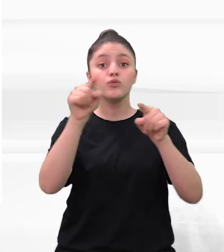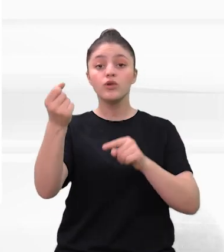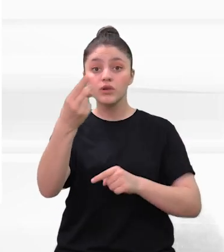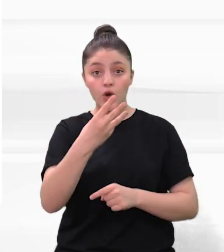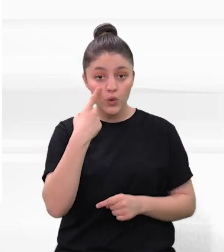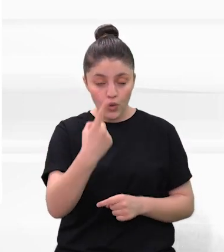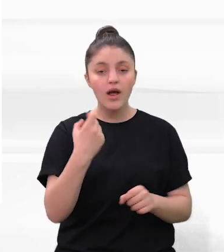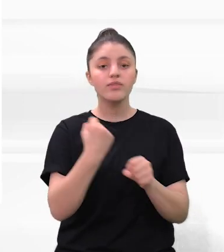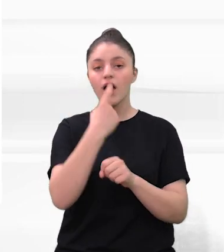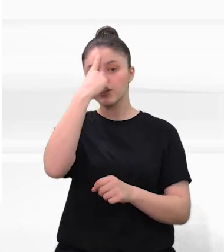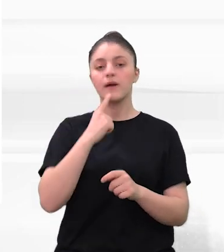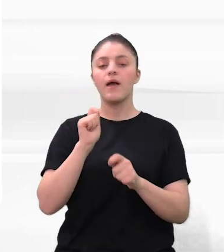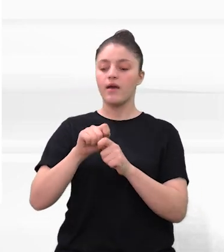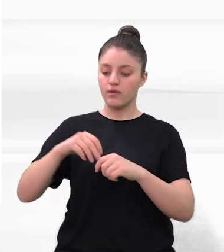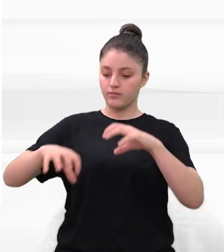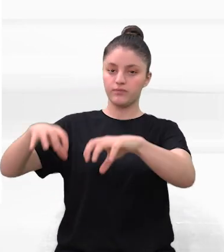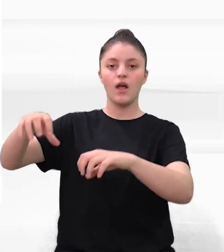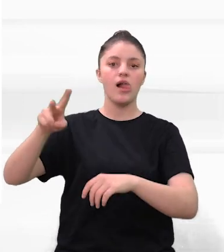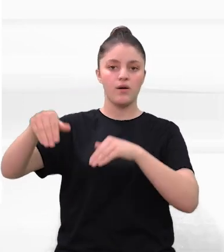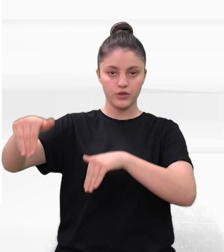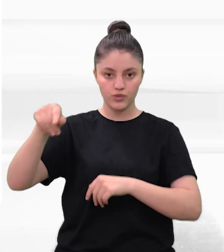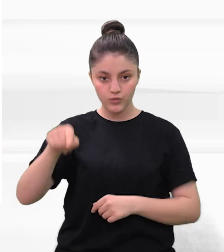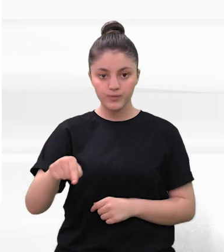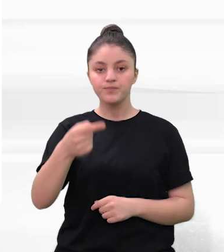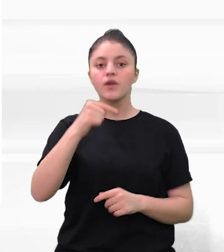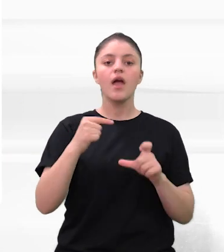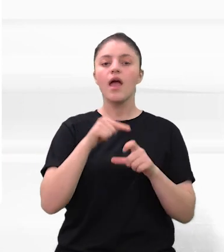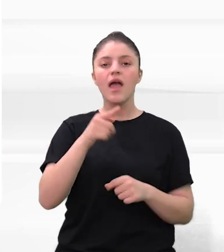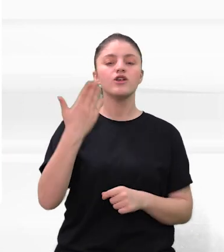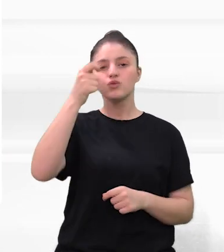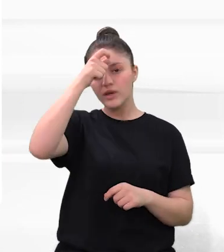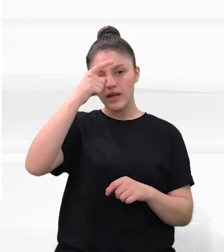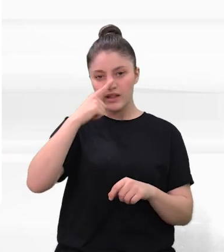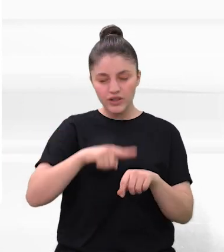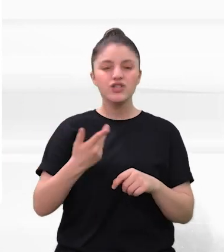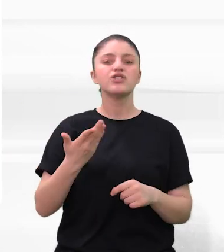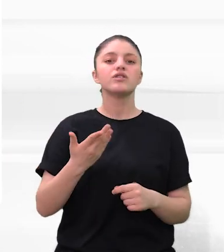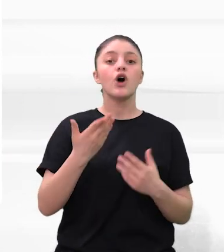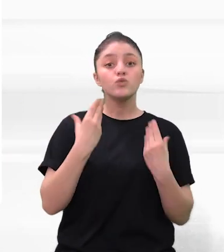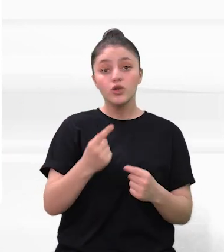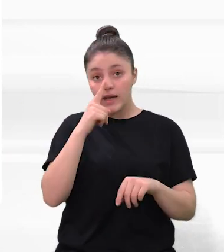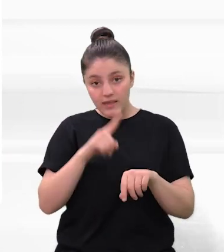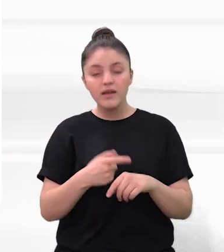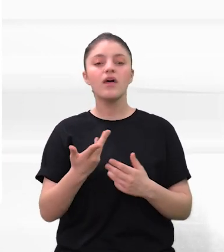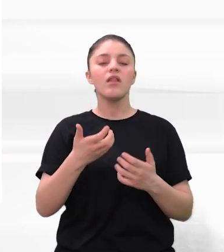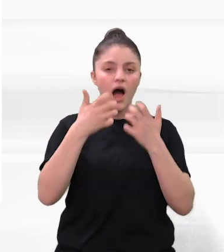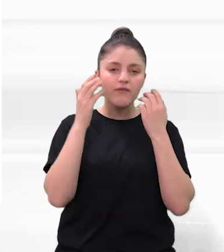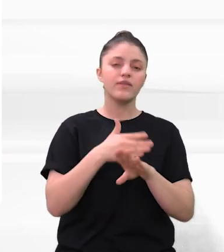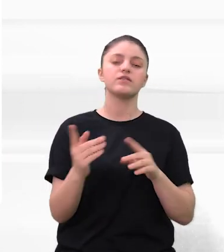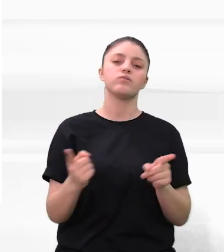Mezarın etrafında içilen taşıyıp geleceklerdir Burada yine eski tüketim başlarda kutsal kabul eden hayvanlardan eserlerdir